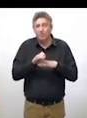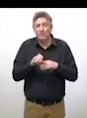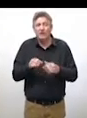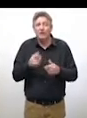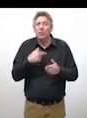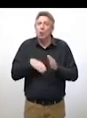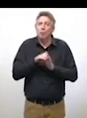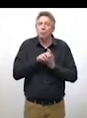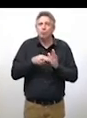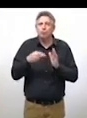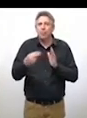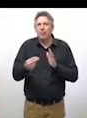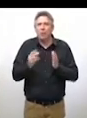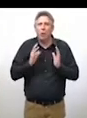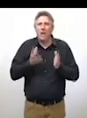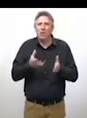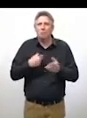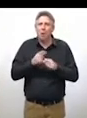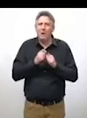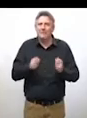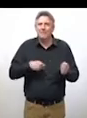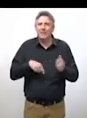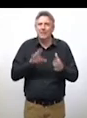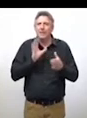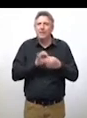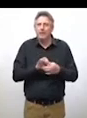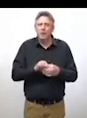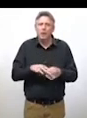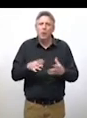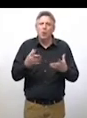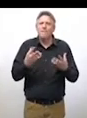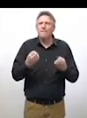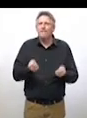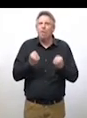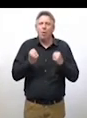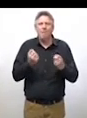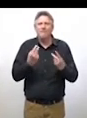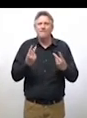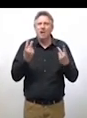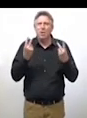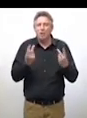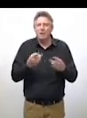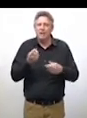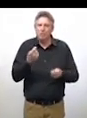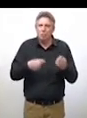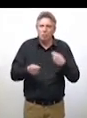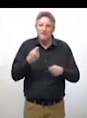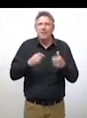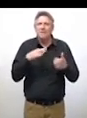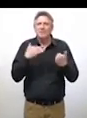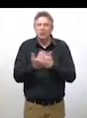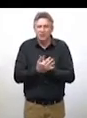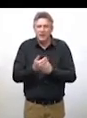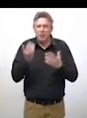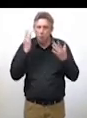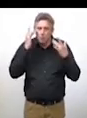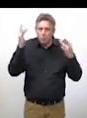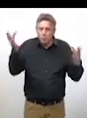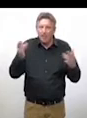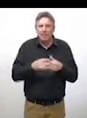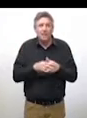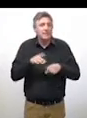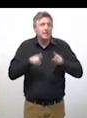d'engagement qui en général a une forte valeur écologique, sociale et ou culturelle, ça dépend des associations qui les